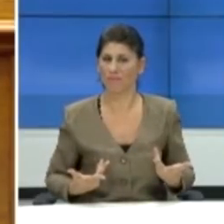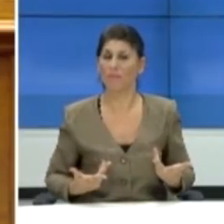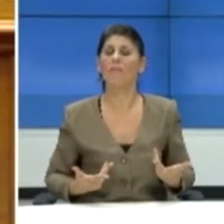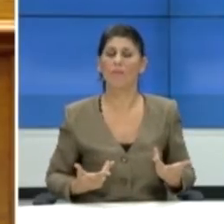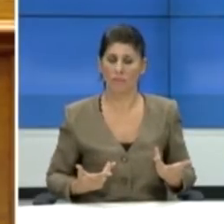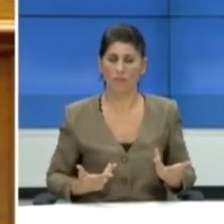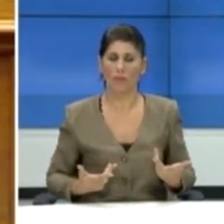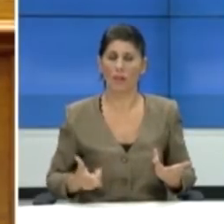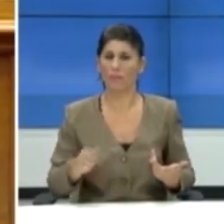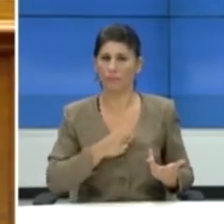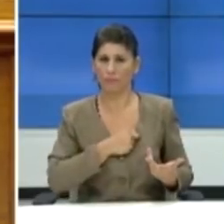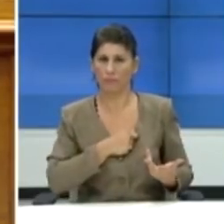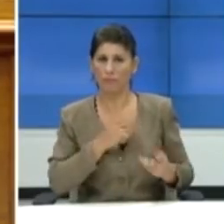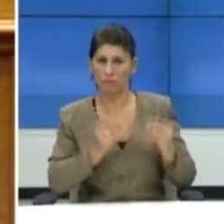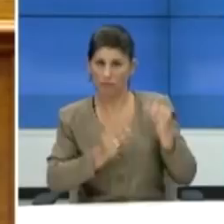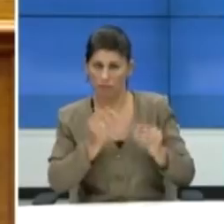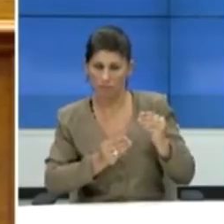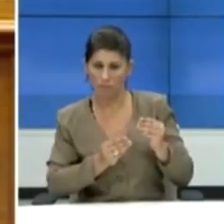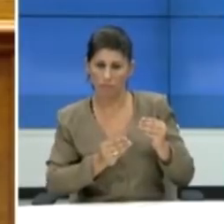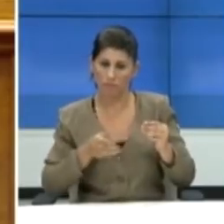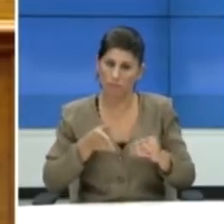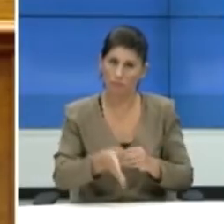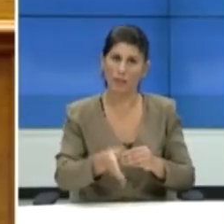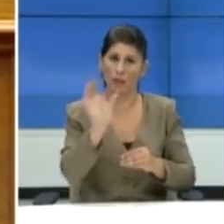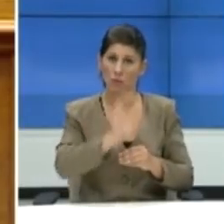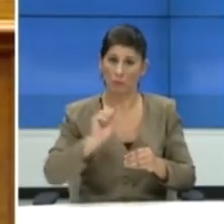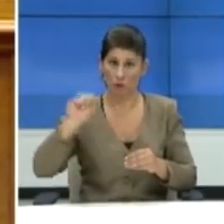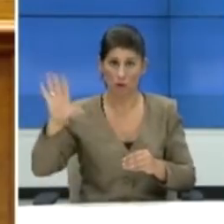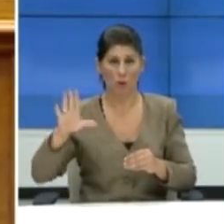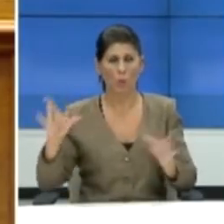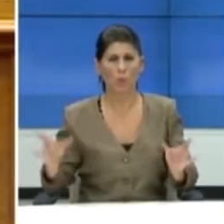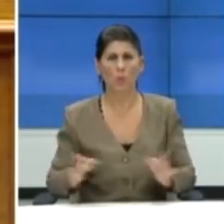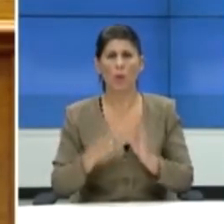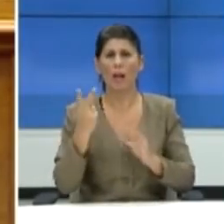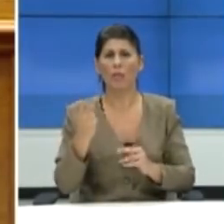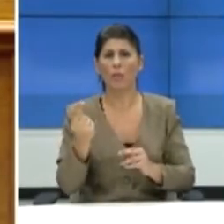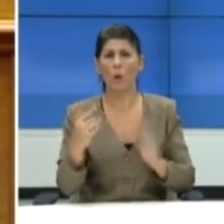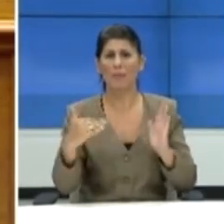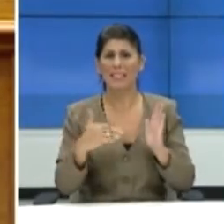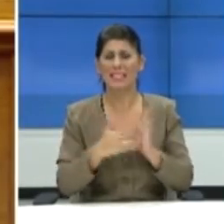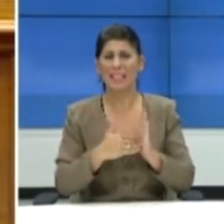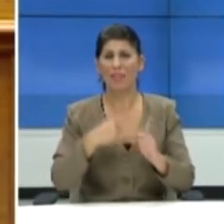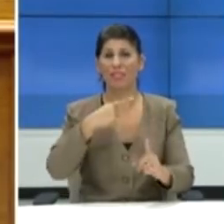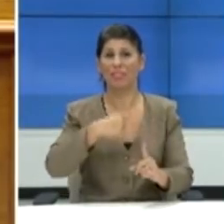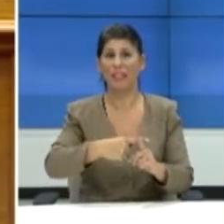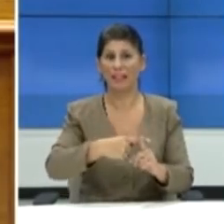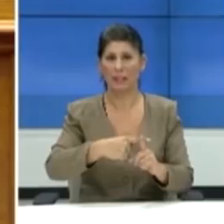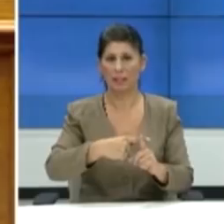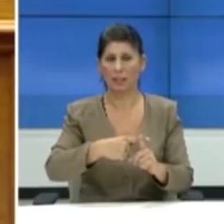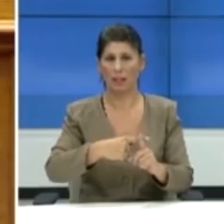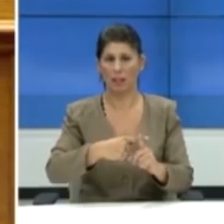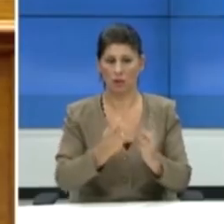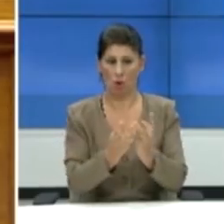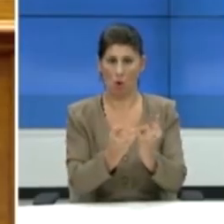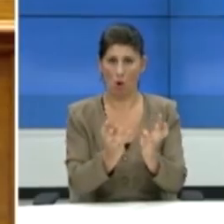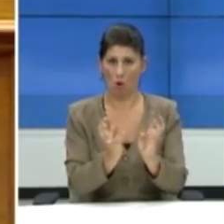Σύμφωνα μάλιστα με εκτιμήσεις, υπολογίζεται ότι μπήκαν για τουρισμό από το εξωτερικό τουλάχιστον 2.500 θετικοί στον